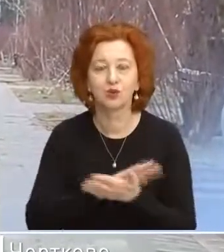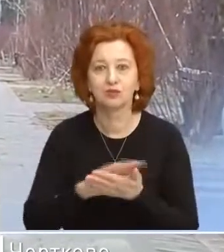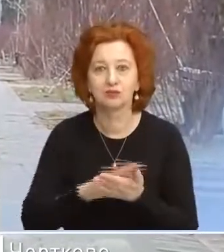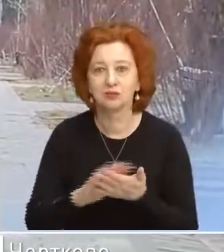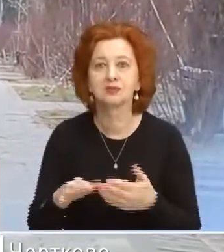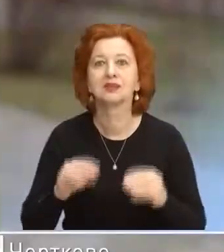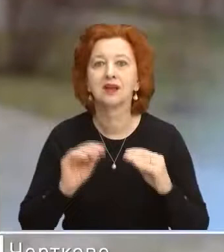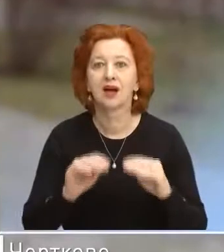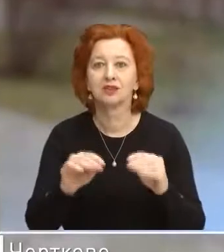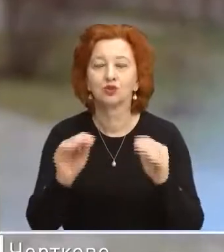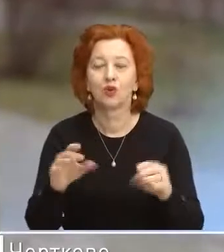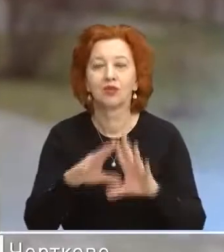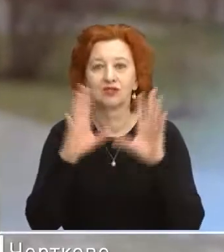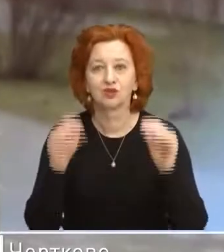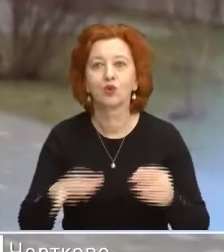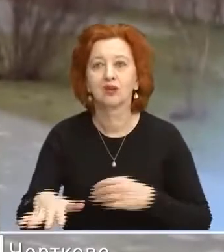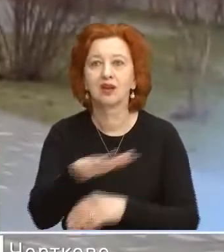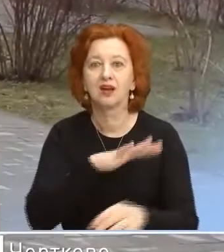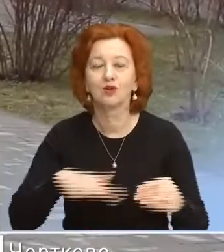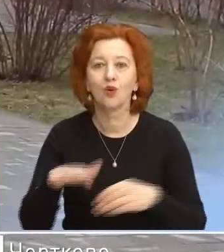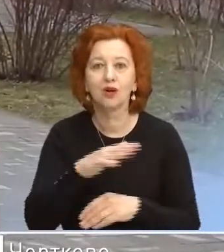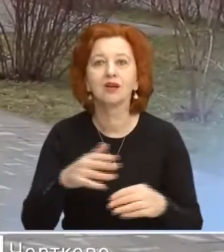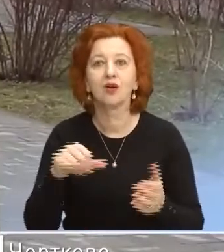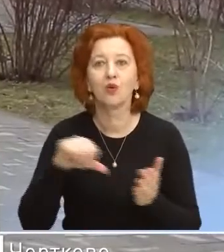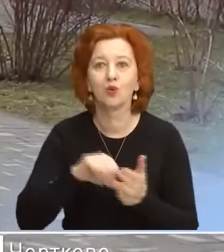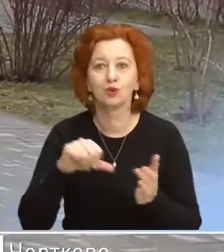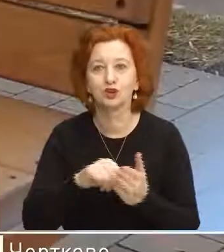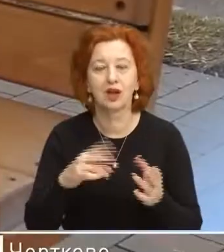и бесхозные участки и дворовые территории. В этом примут участие не